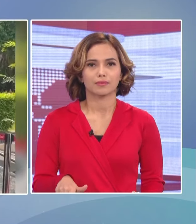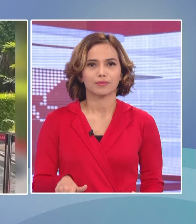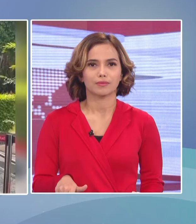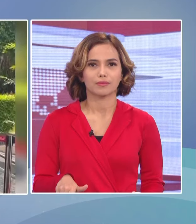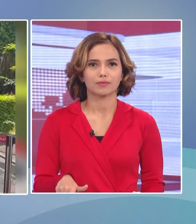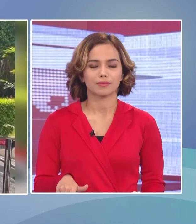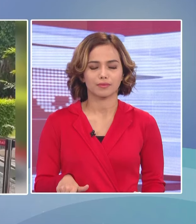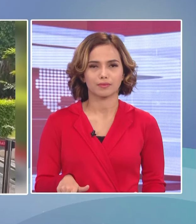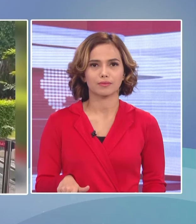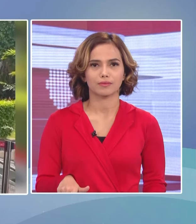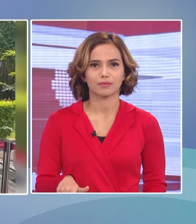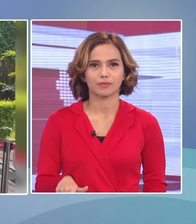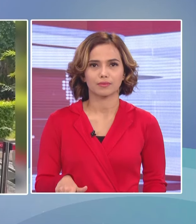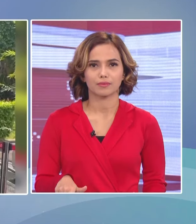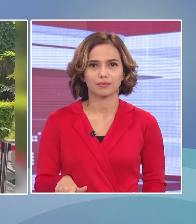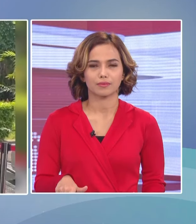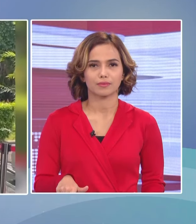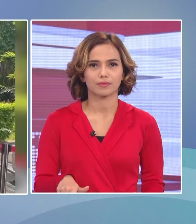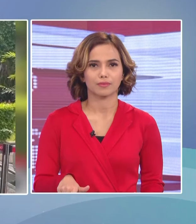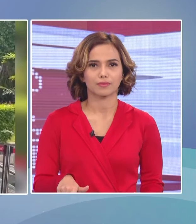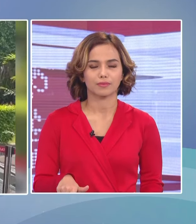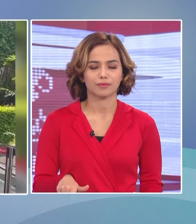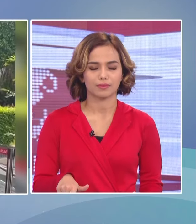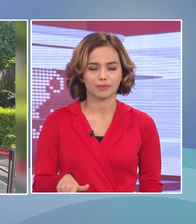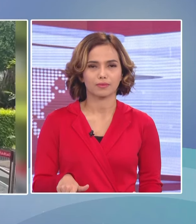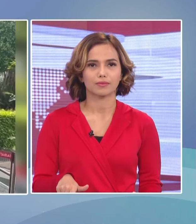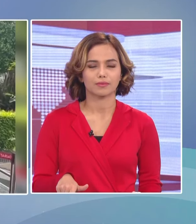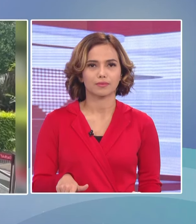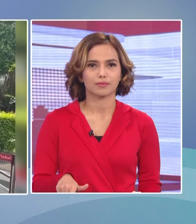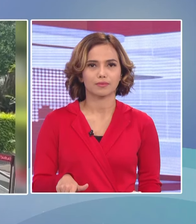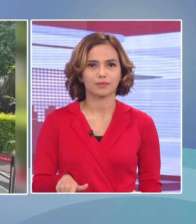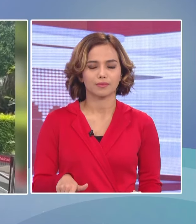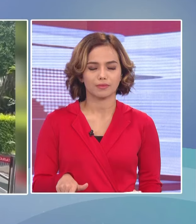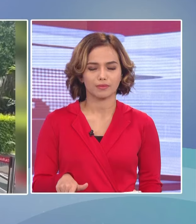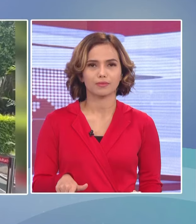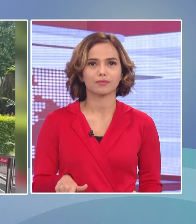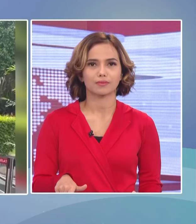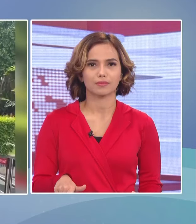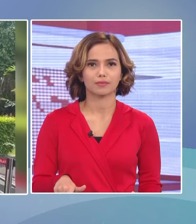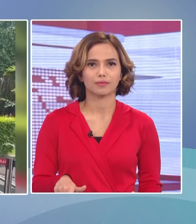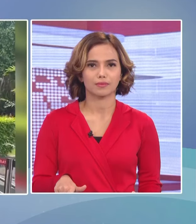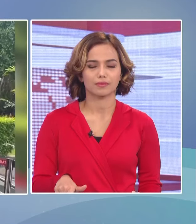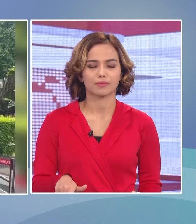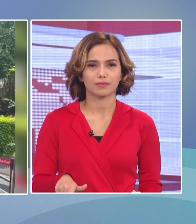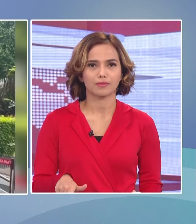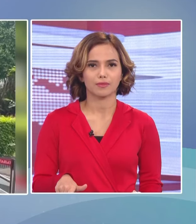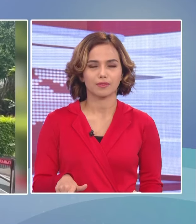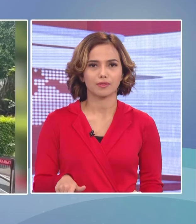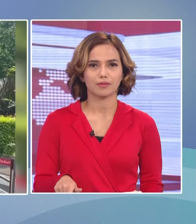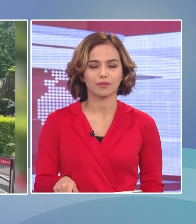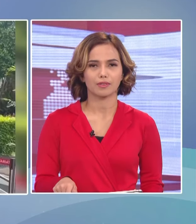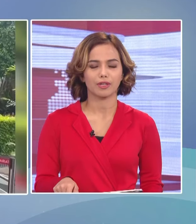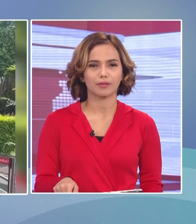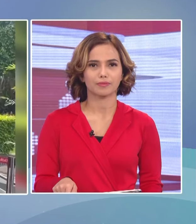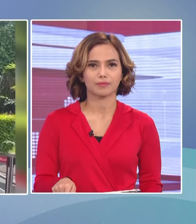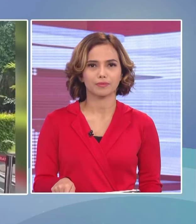sana, karena hanya pendidikan ya, upgrade skill yang bisa mengentaskan kemiskinan gitu ya,